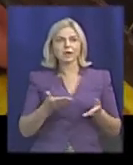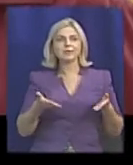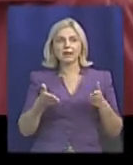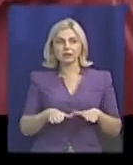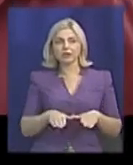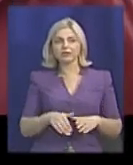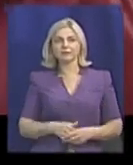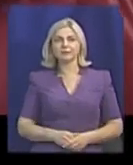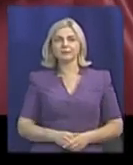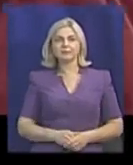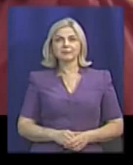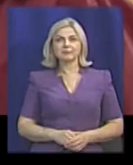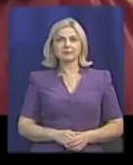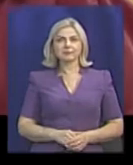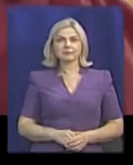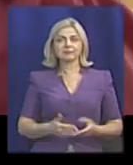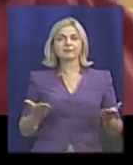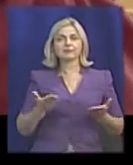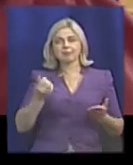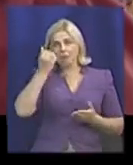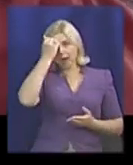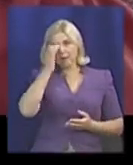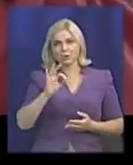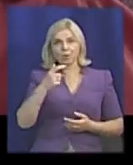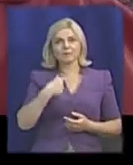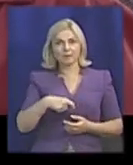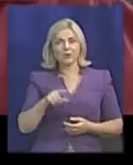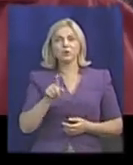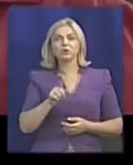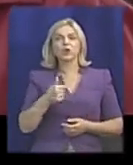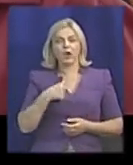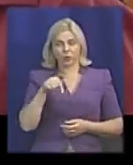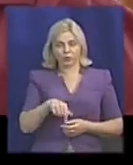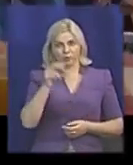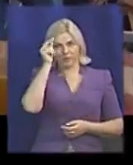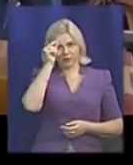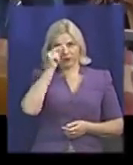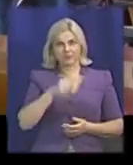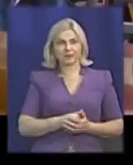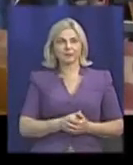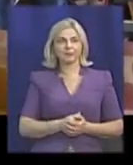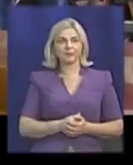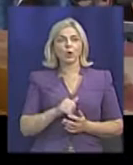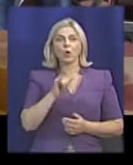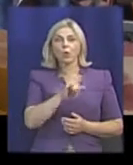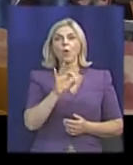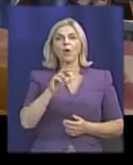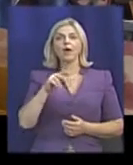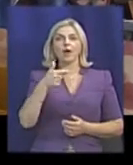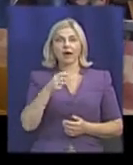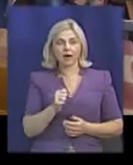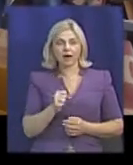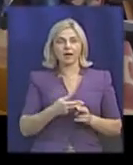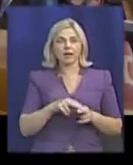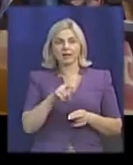сказати, якусь пам'ять про себе, про те, що я тут навчався. Окрім Олега, свої роботи представили